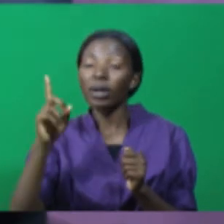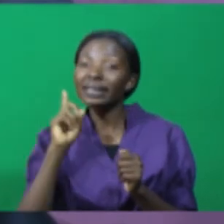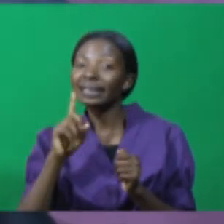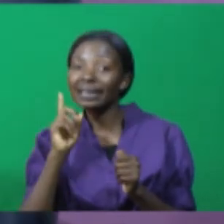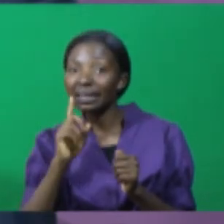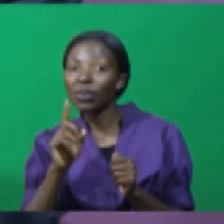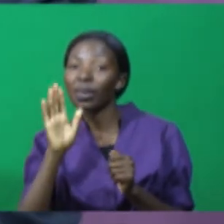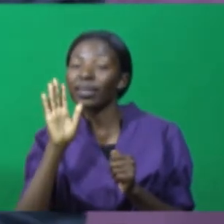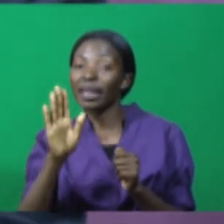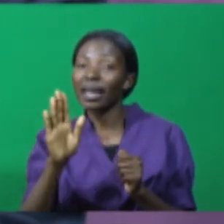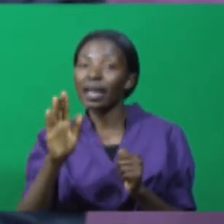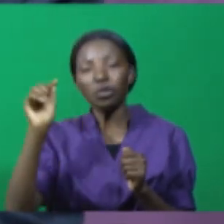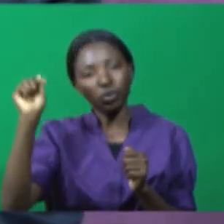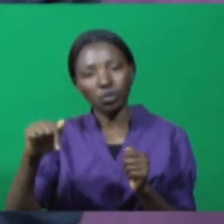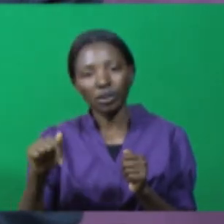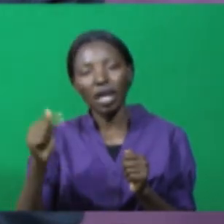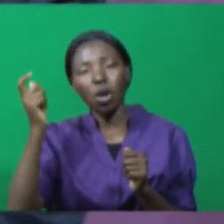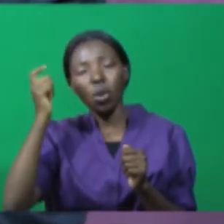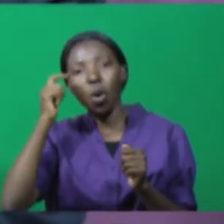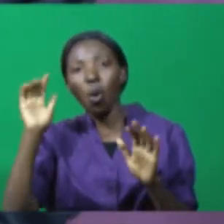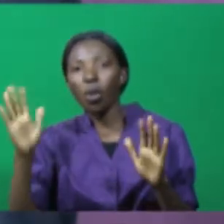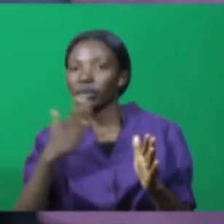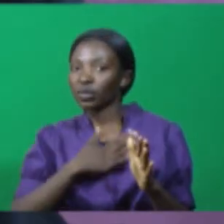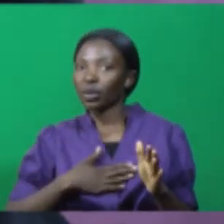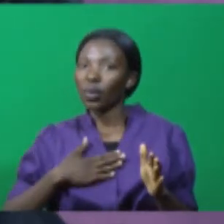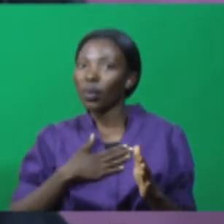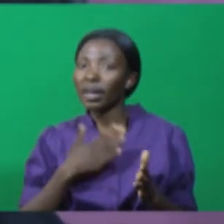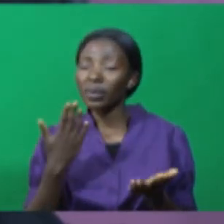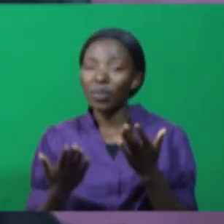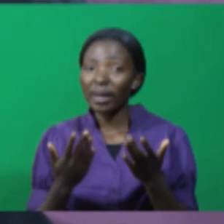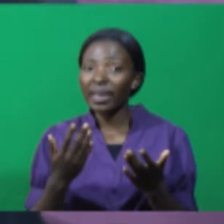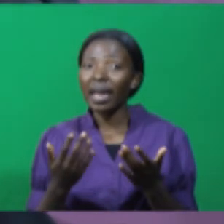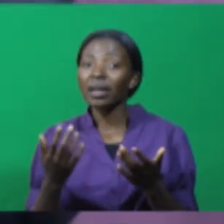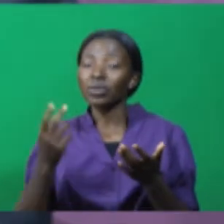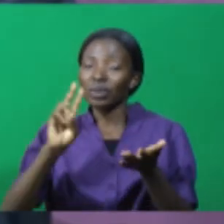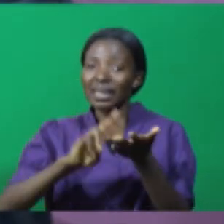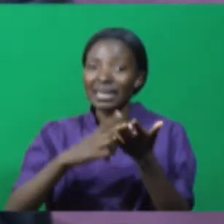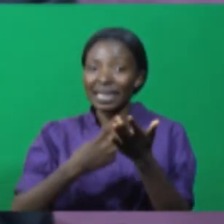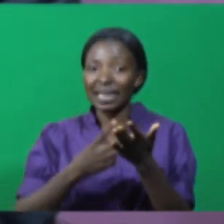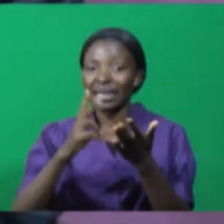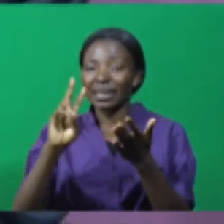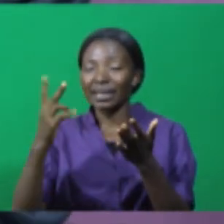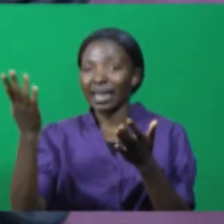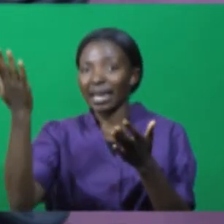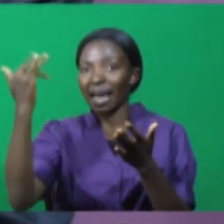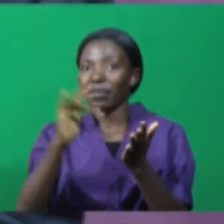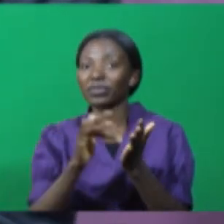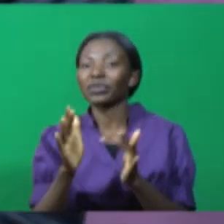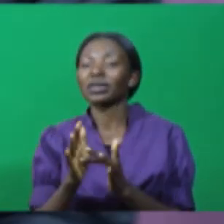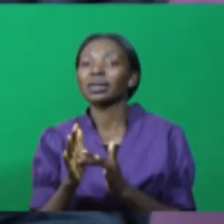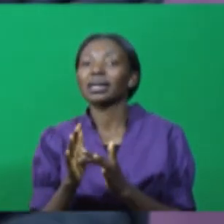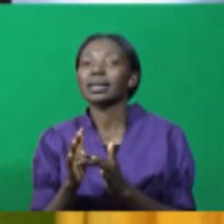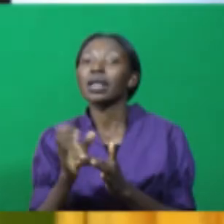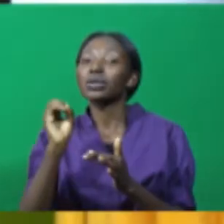still very relevant today. That's right. Anoziva zvatinoda besides kuzomutswa achatitira zvakanaka even today.